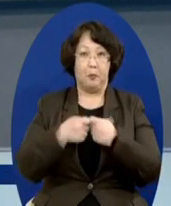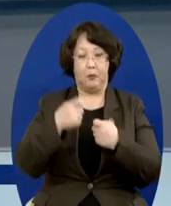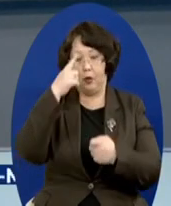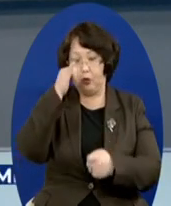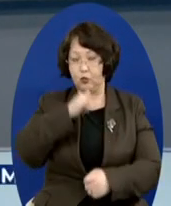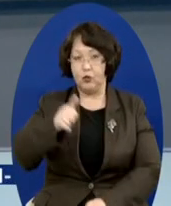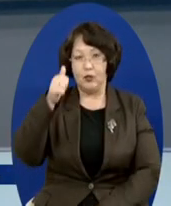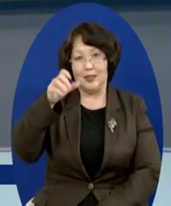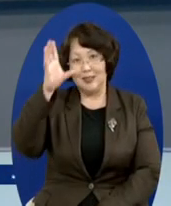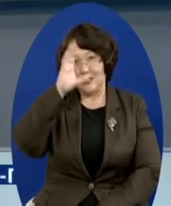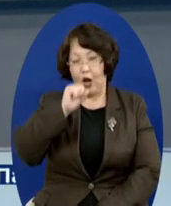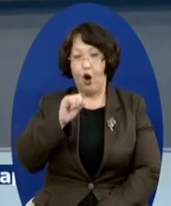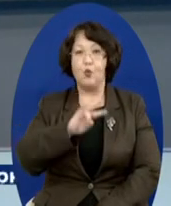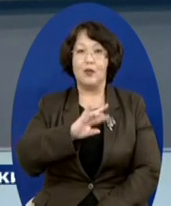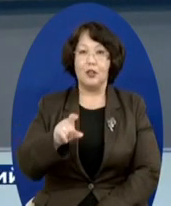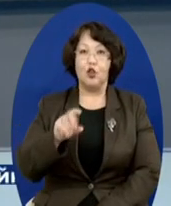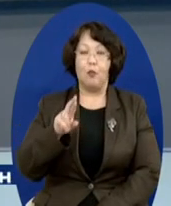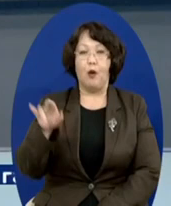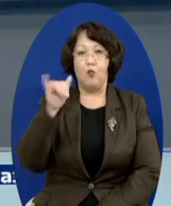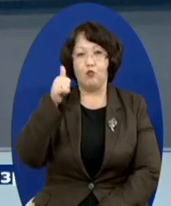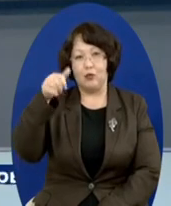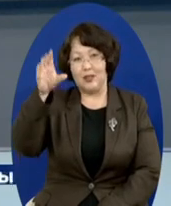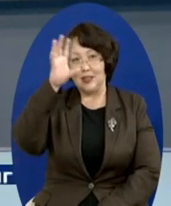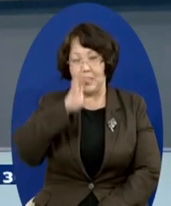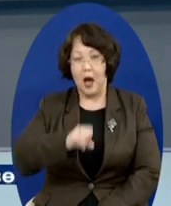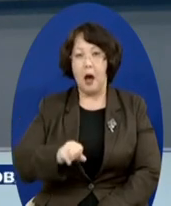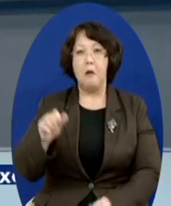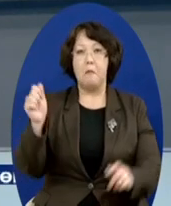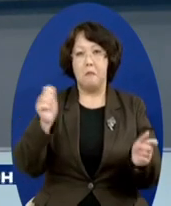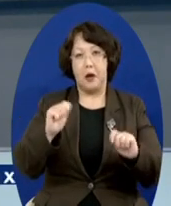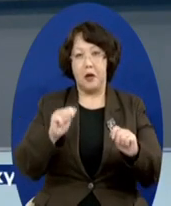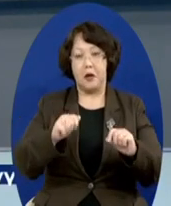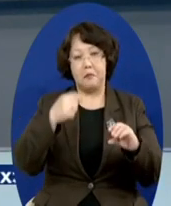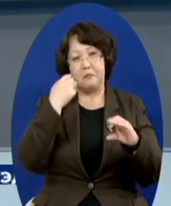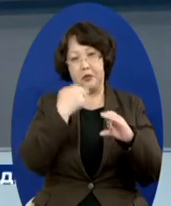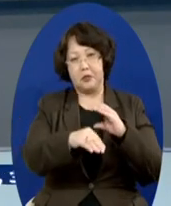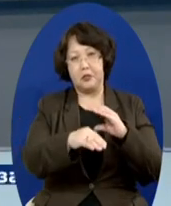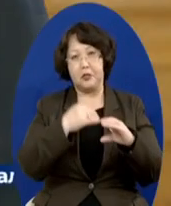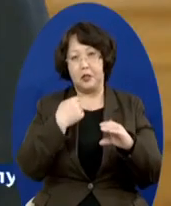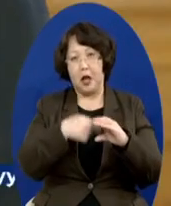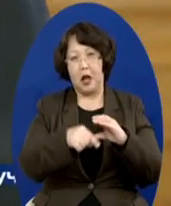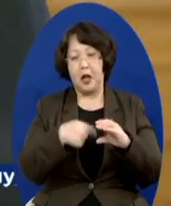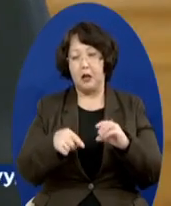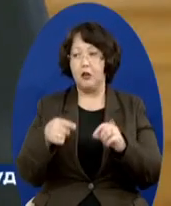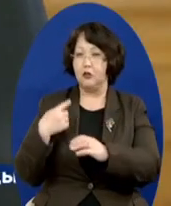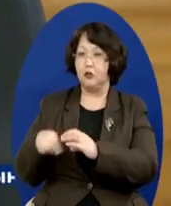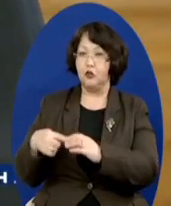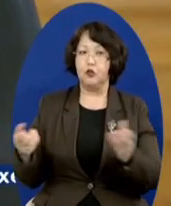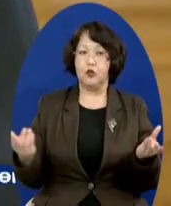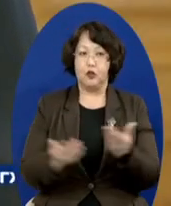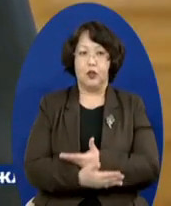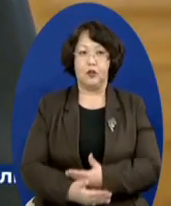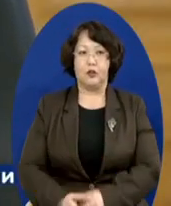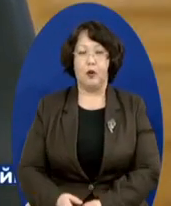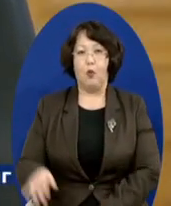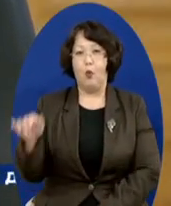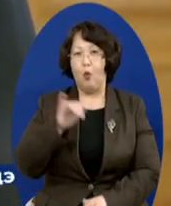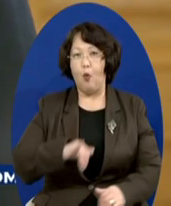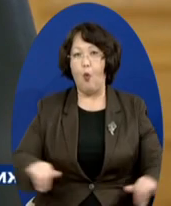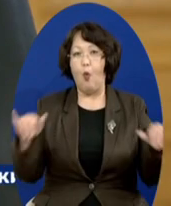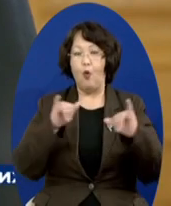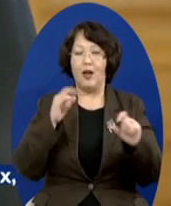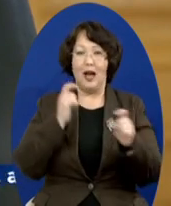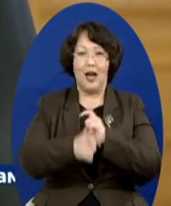Монгол улсын ерөнхийлөгчид Оюун Эрдэнэ, Япон улсын ерөнхийлөгчид Кишида нарт баярын цахим мэдчилгээ солилцлоо. Эдүгээ манай хоёр